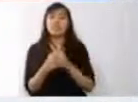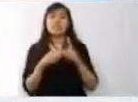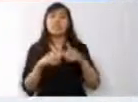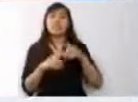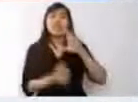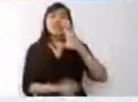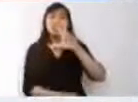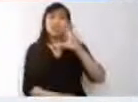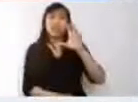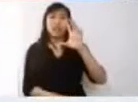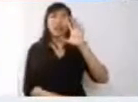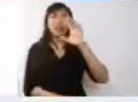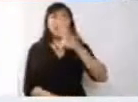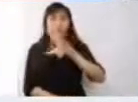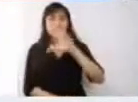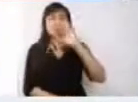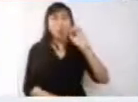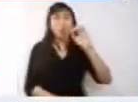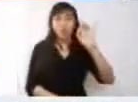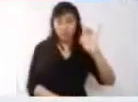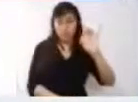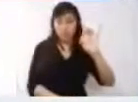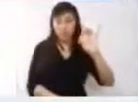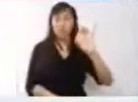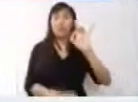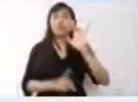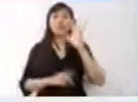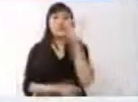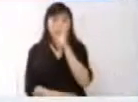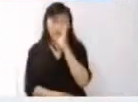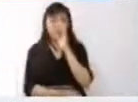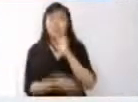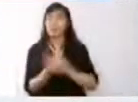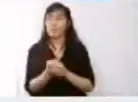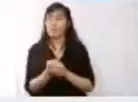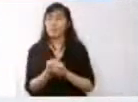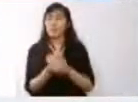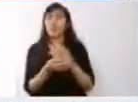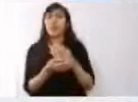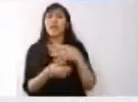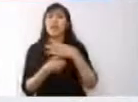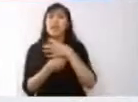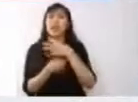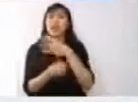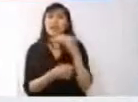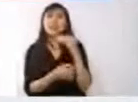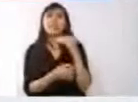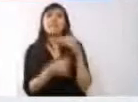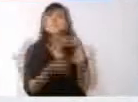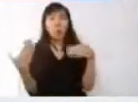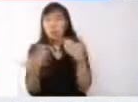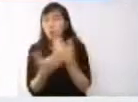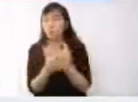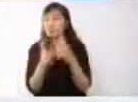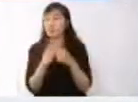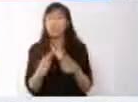na makipag-usap sa ating mga kababayan. Maraming salamat po, Sec. Martin at Yusek Rafi. At para po sa mga